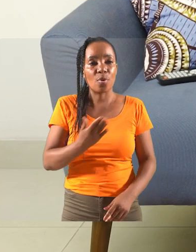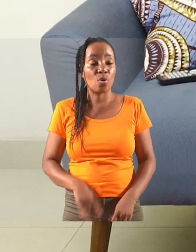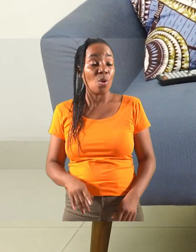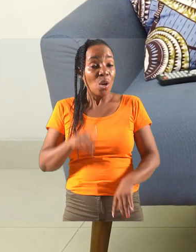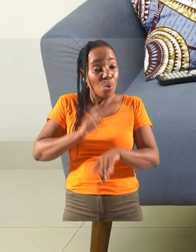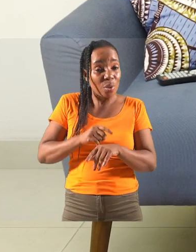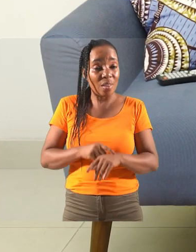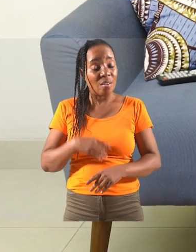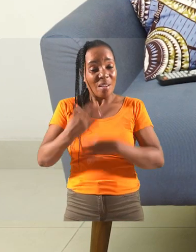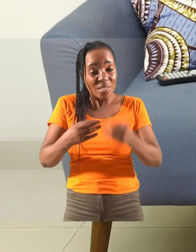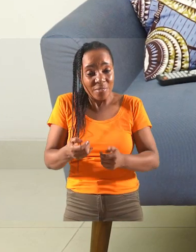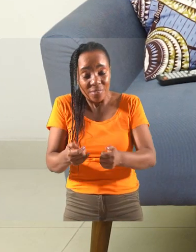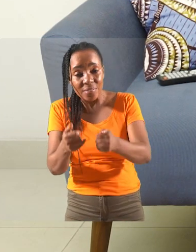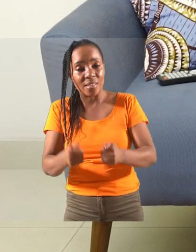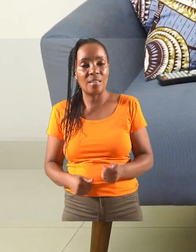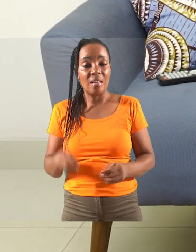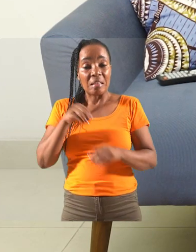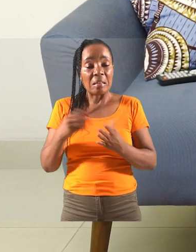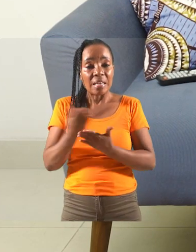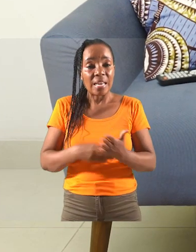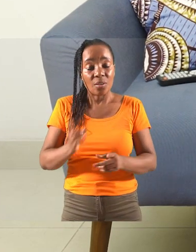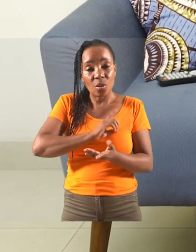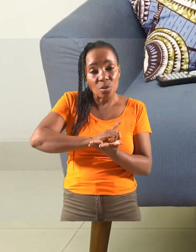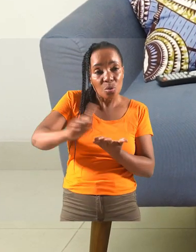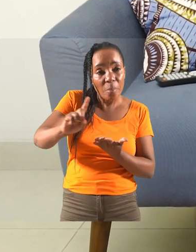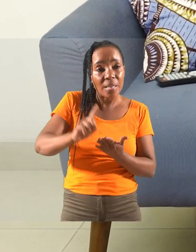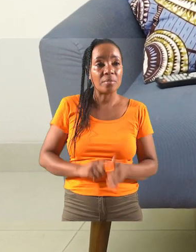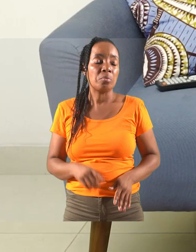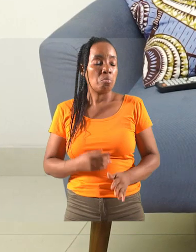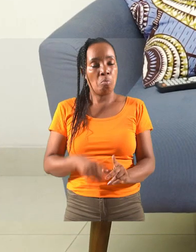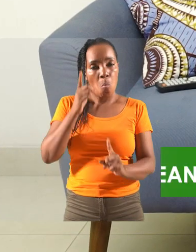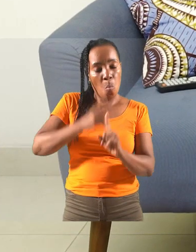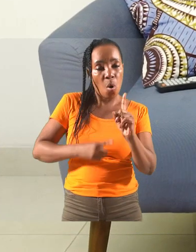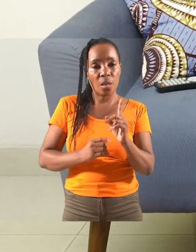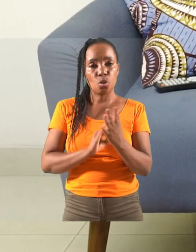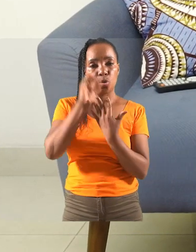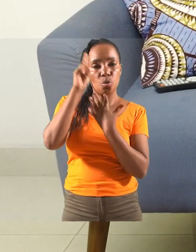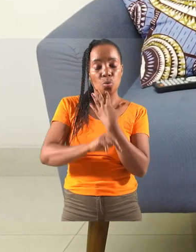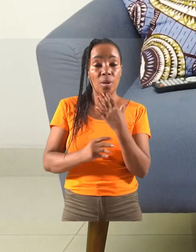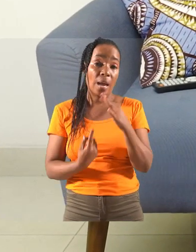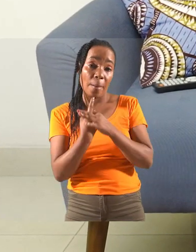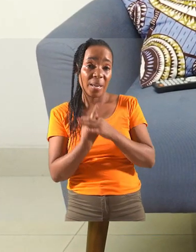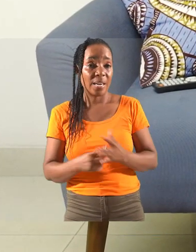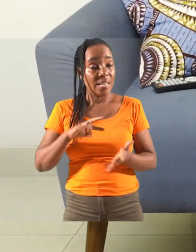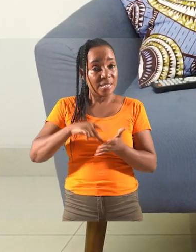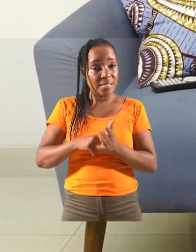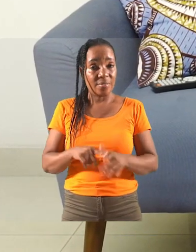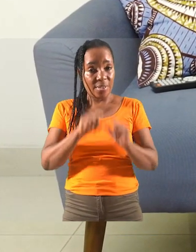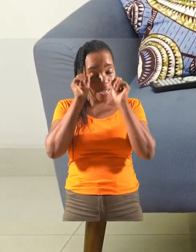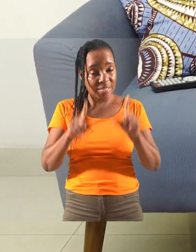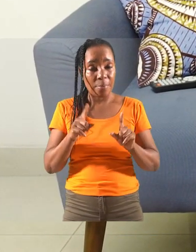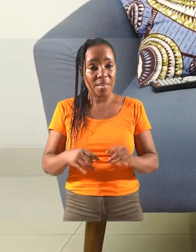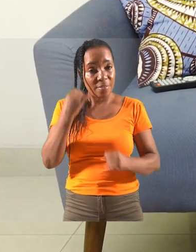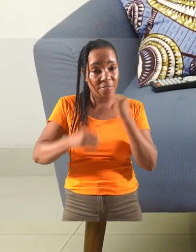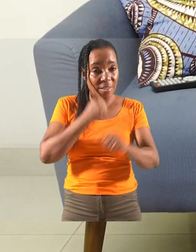Dans quelques semaines seulement, ce sera le mois de juin. Ah oui, je vous encourage donc pour les examens de fin d'année à être